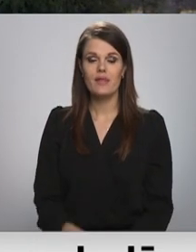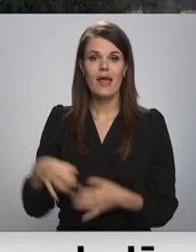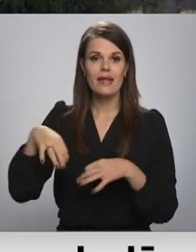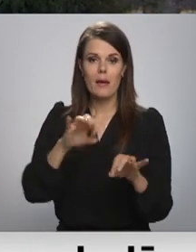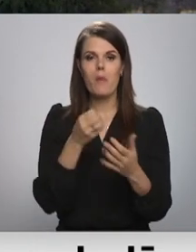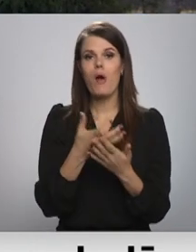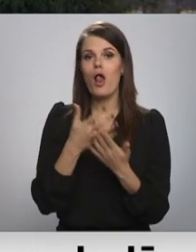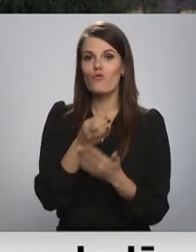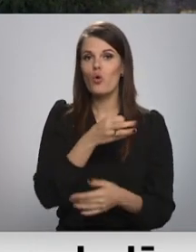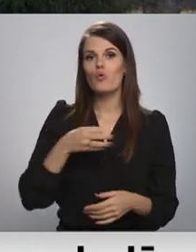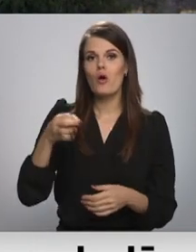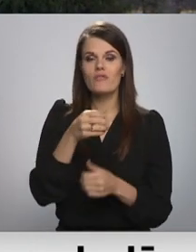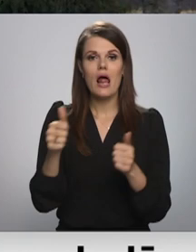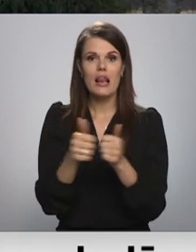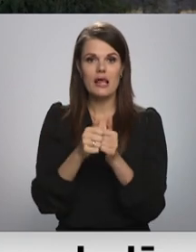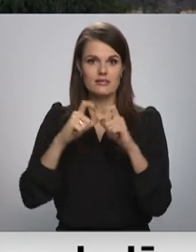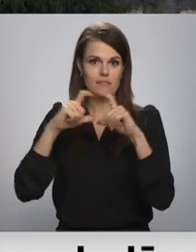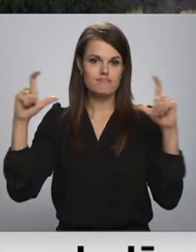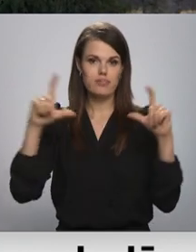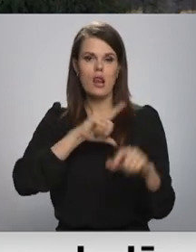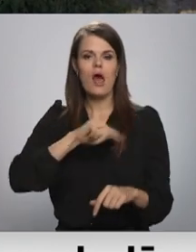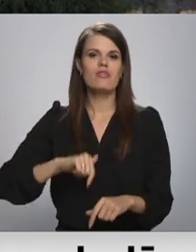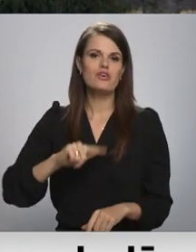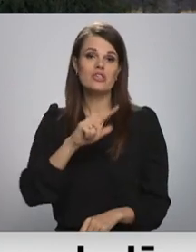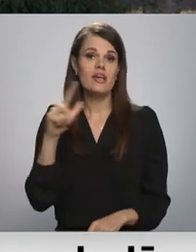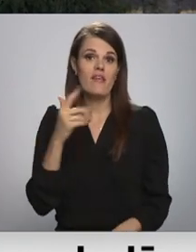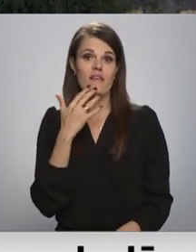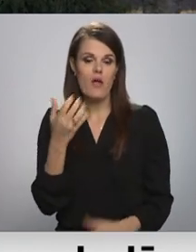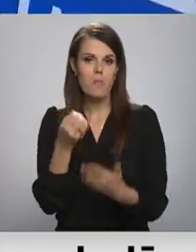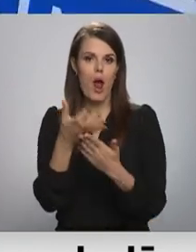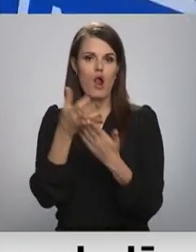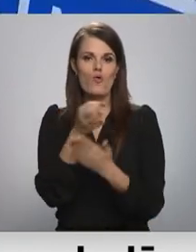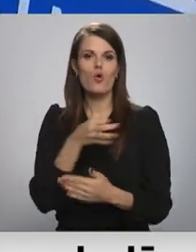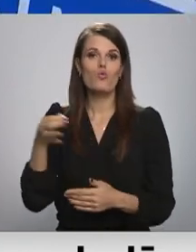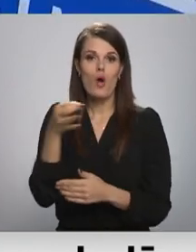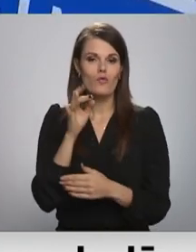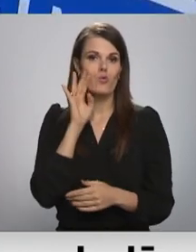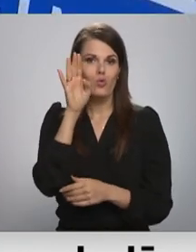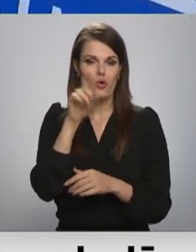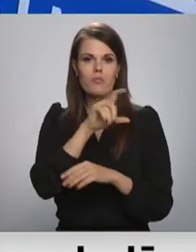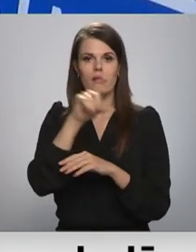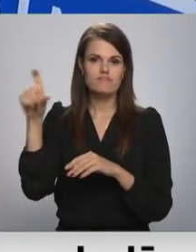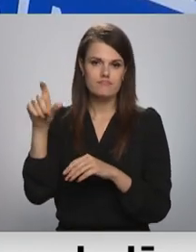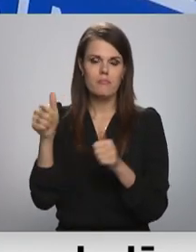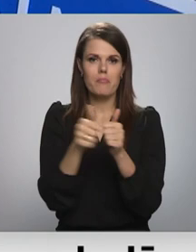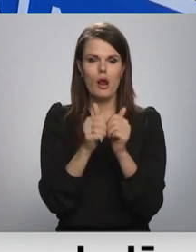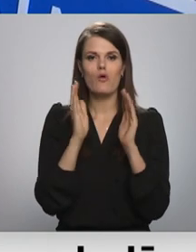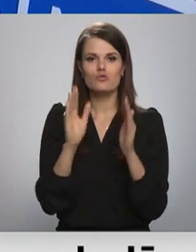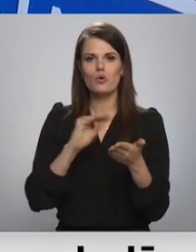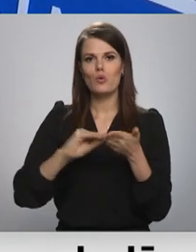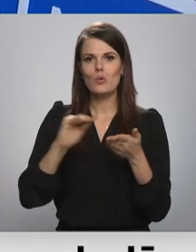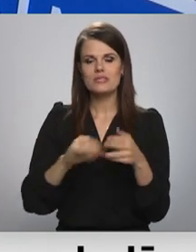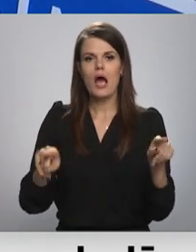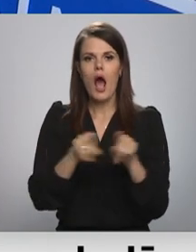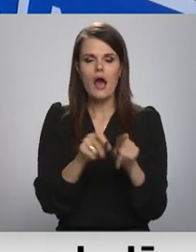Iebraucot Balvu novadā līdzās norādē latviešu literārajā valodā Balvu novads. Turpmāk robežas ceļa zīmes rotās arī uzraksts